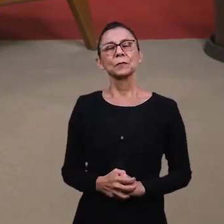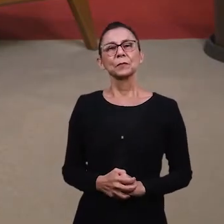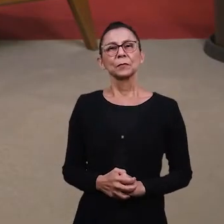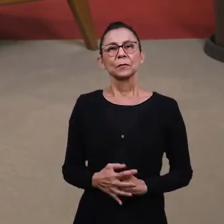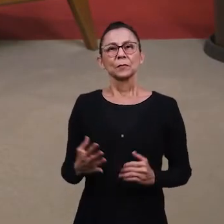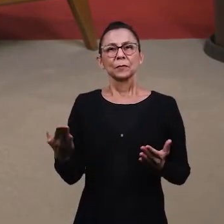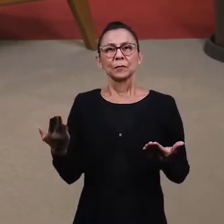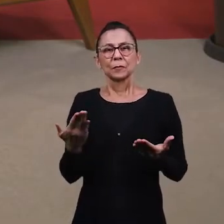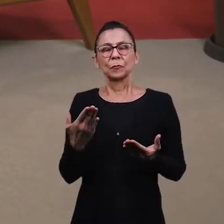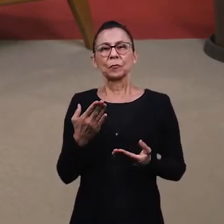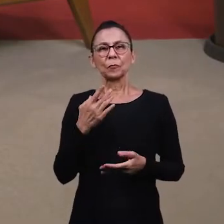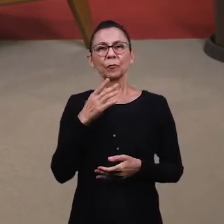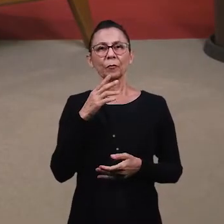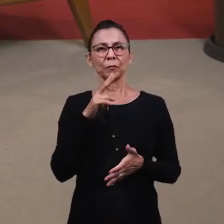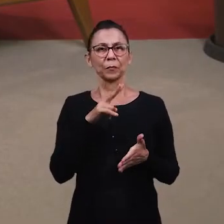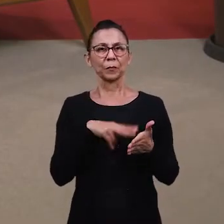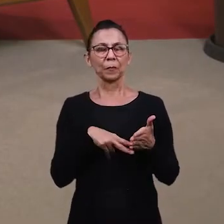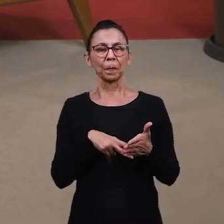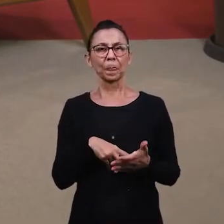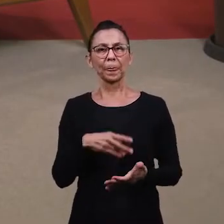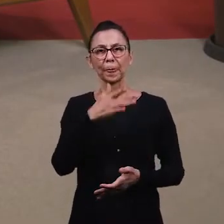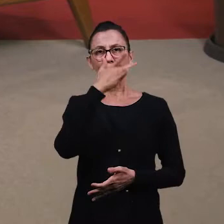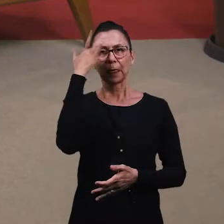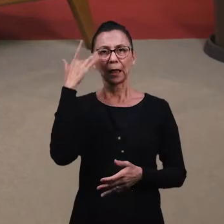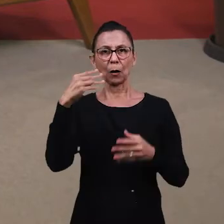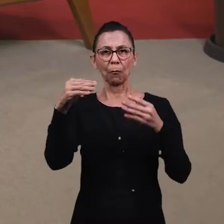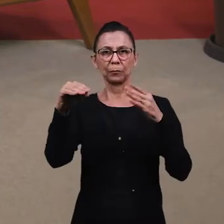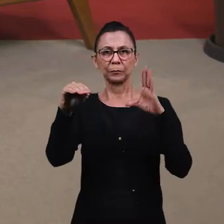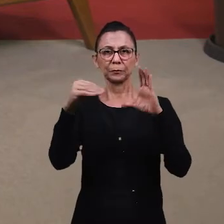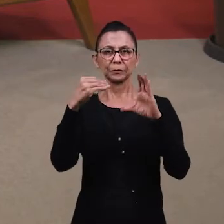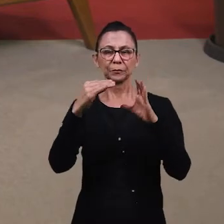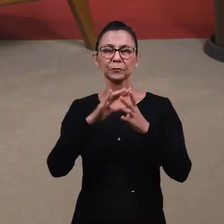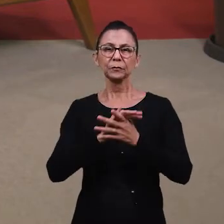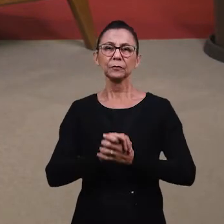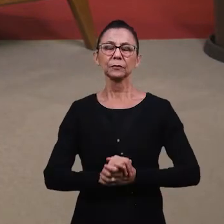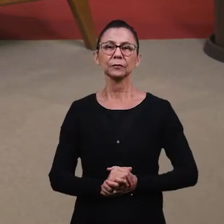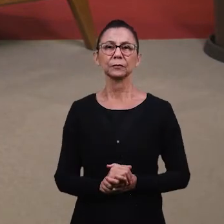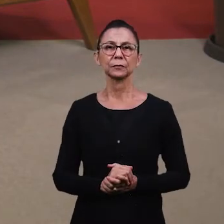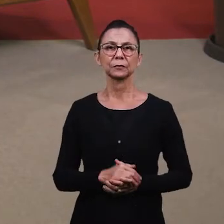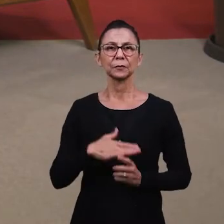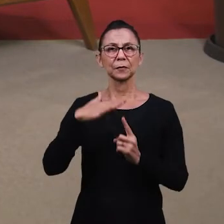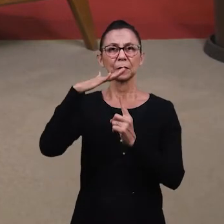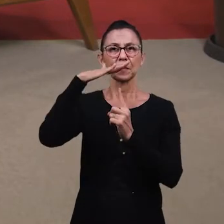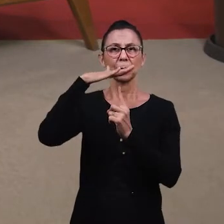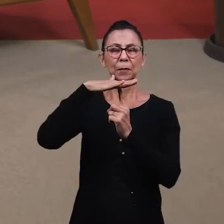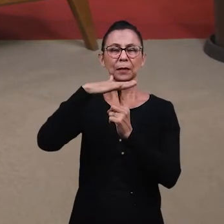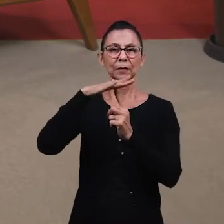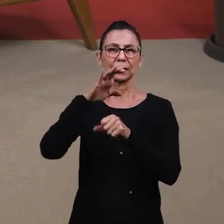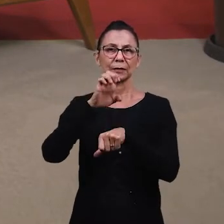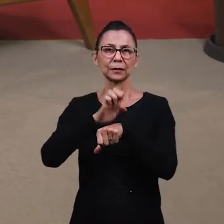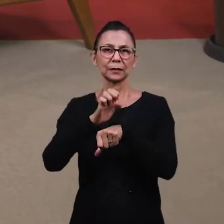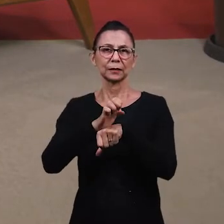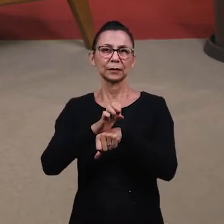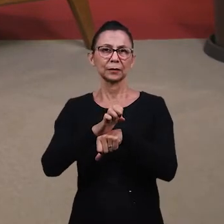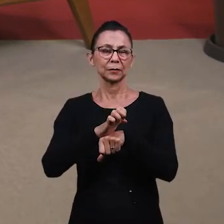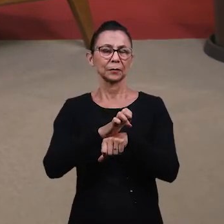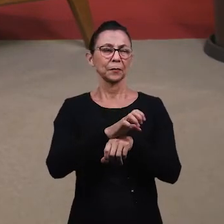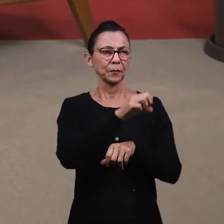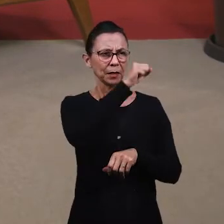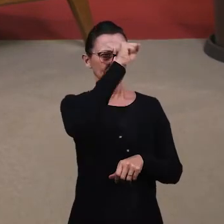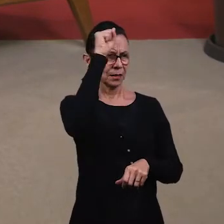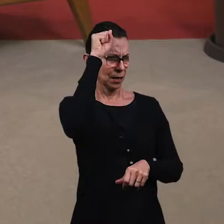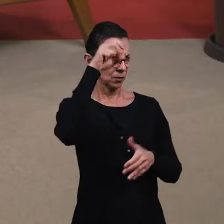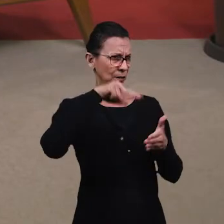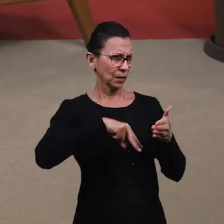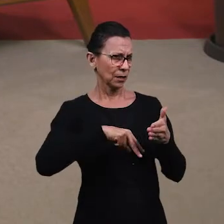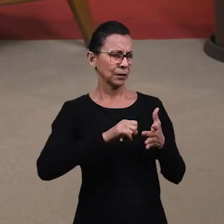bien. Nous allons maintenant lire une participation qui a été envoyée de Daniel Ribeiro de Foz Paraná. C'est un jour, vous pouvez